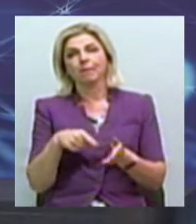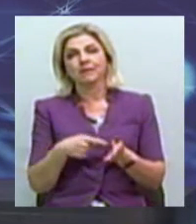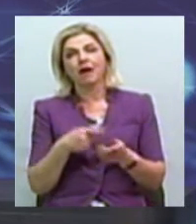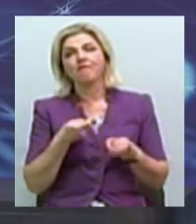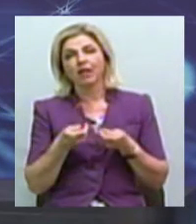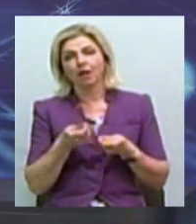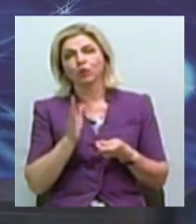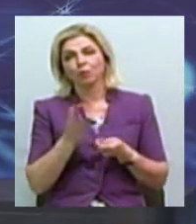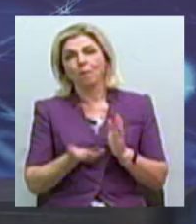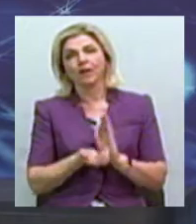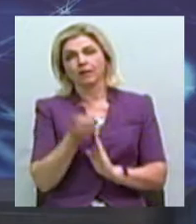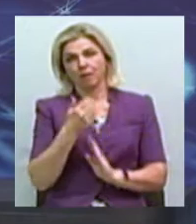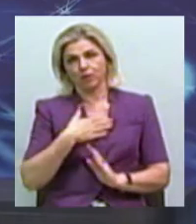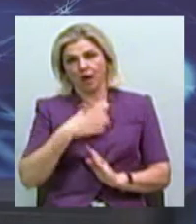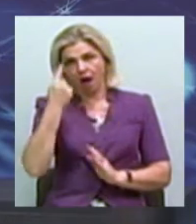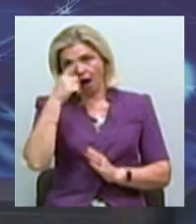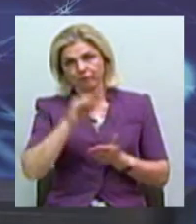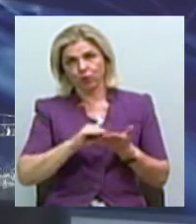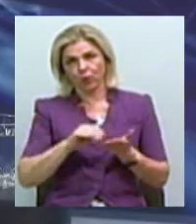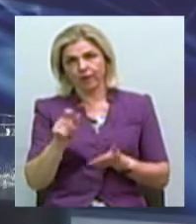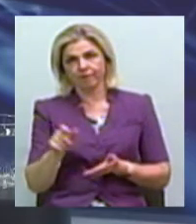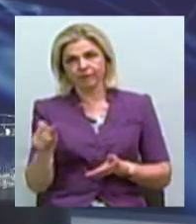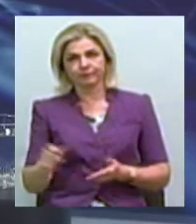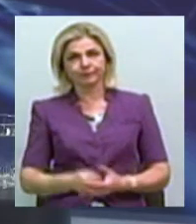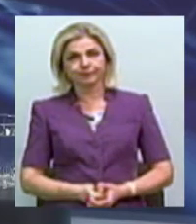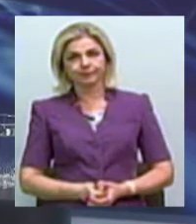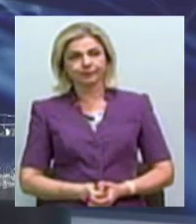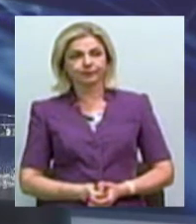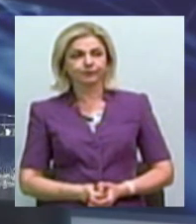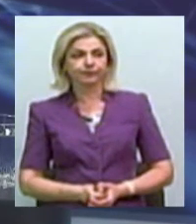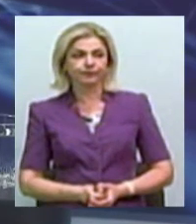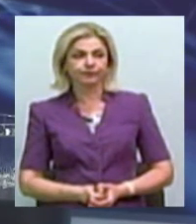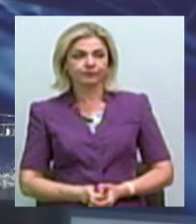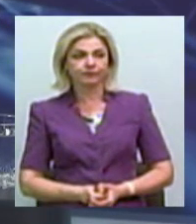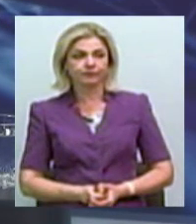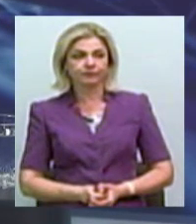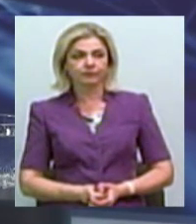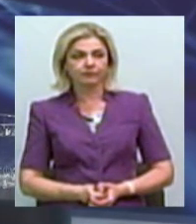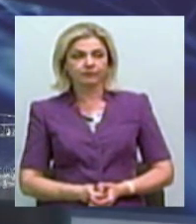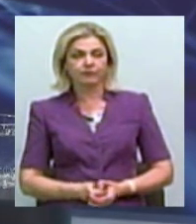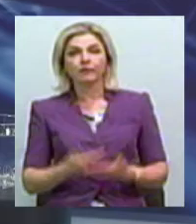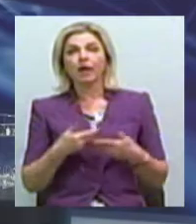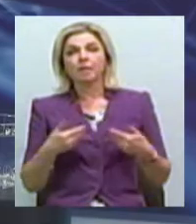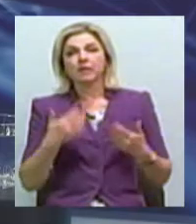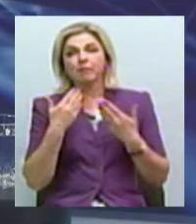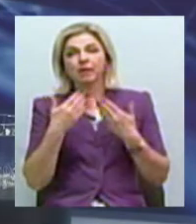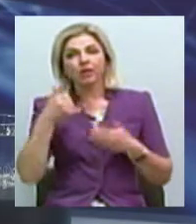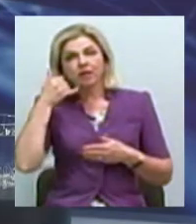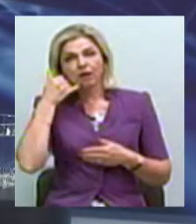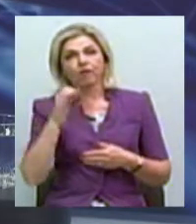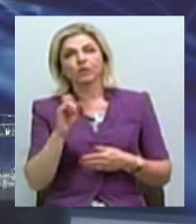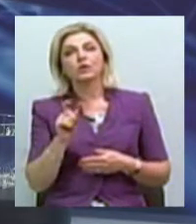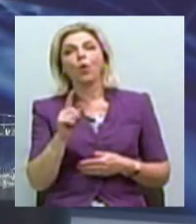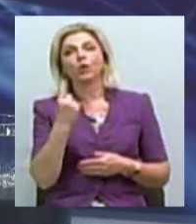буде підтримувати наших авторів. Будемо сподіватись. Ми поспілкувалися телефоном з одним